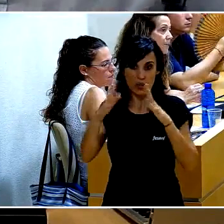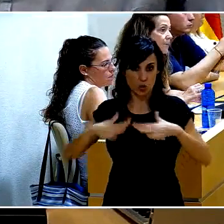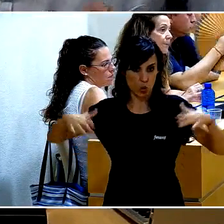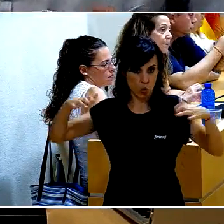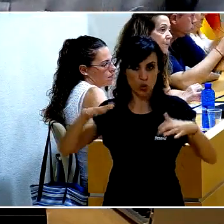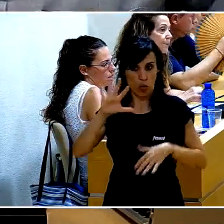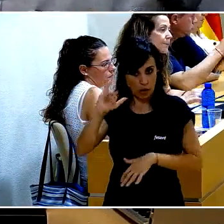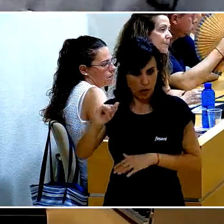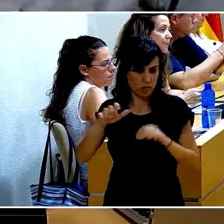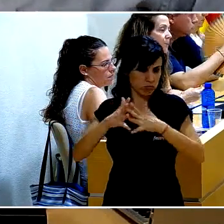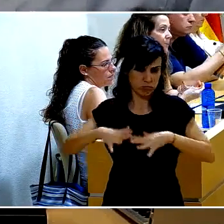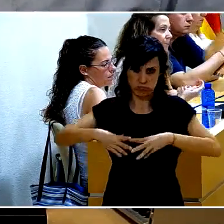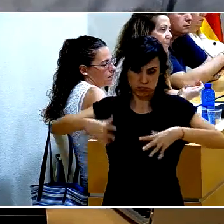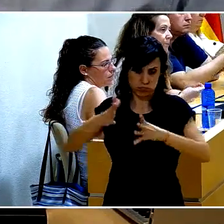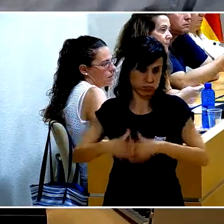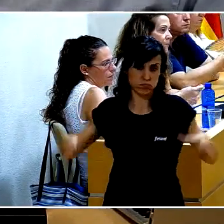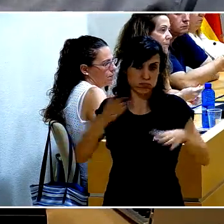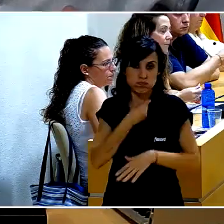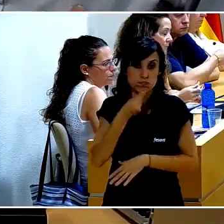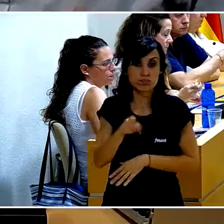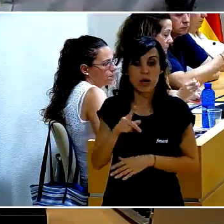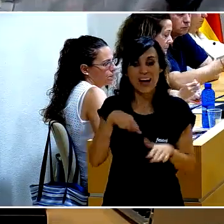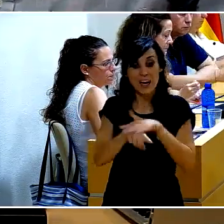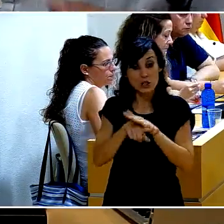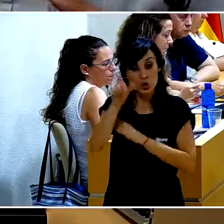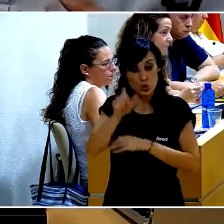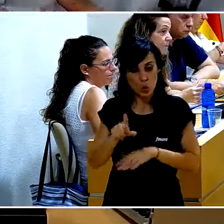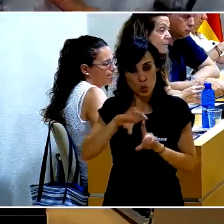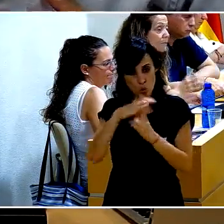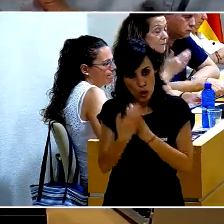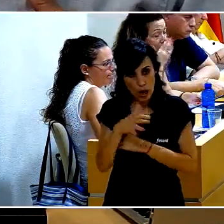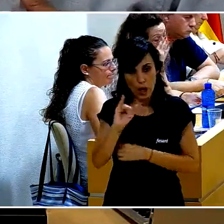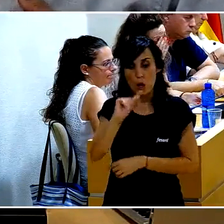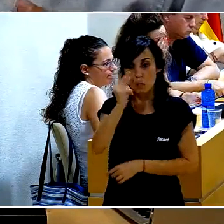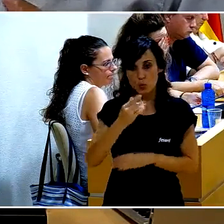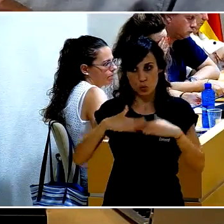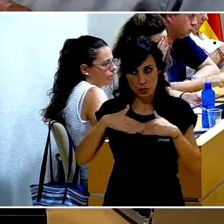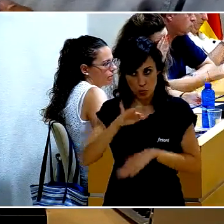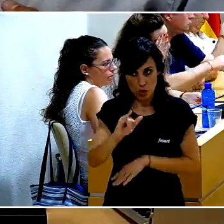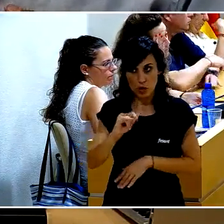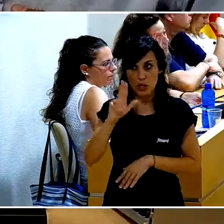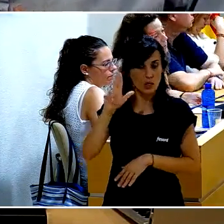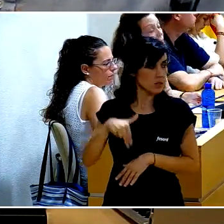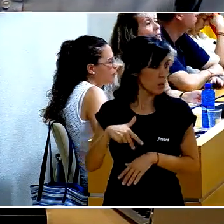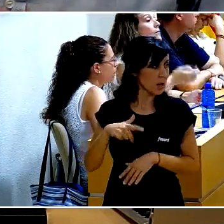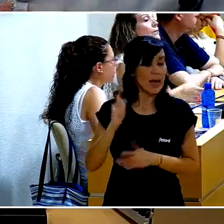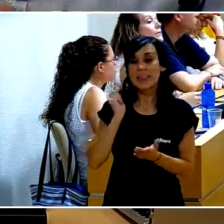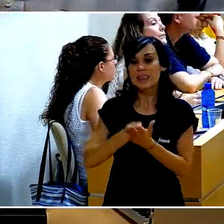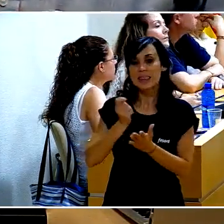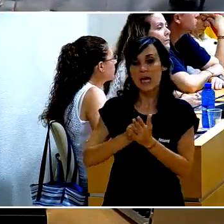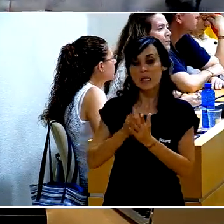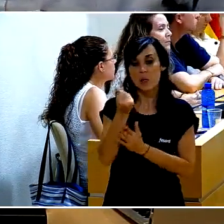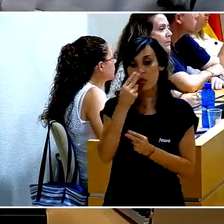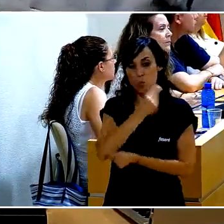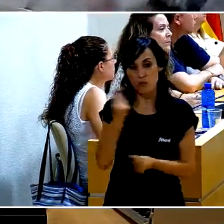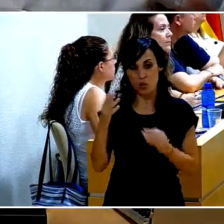és espectacular, que tenim un gestor cultural, que tenim un pressupost mínim i que tenim una taxa de preu públic